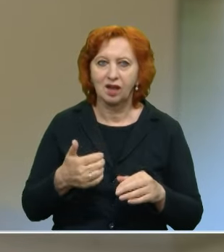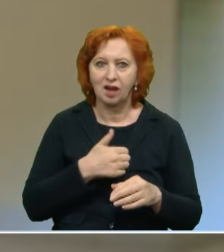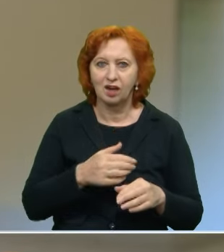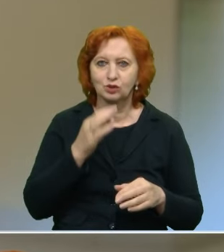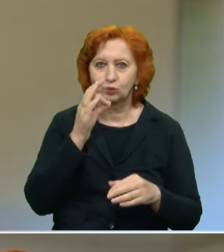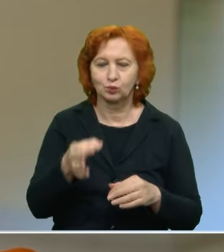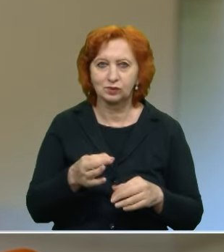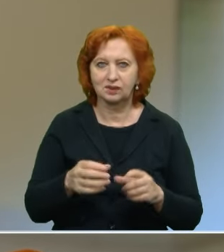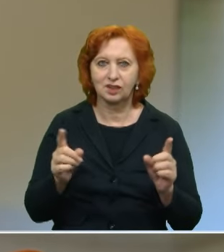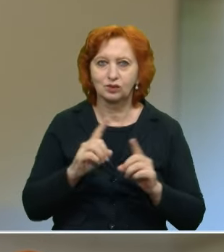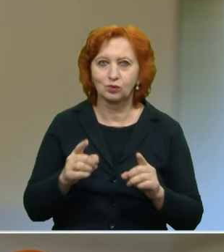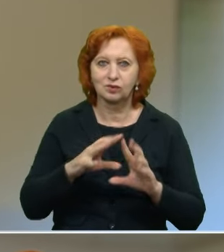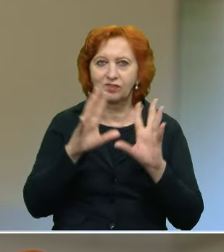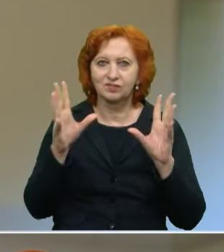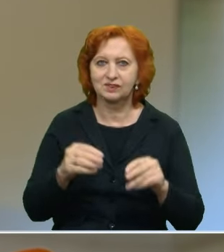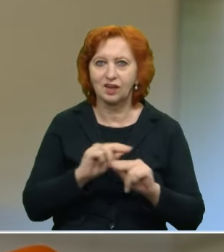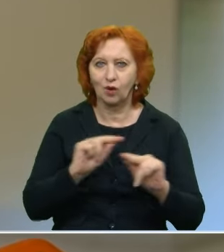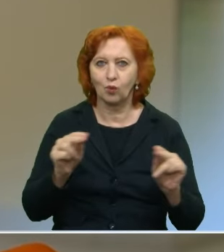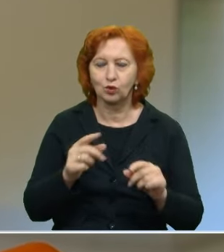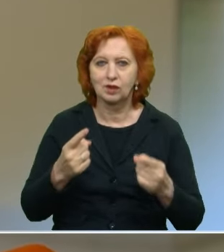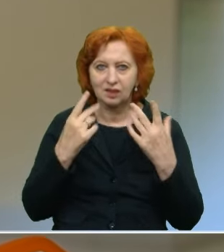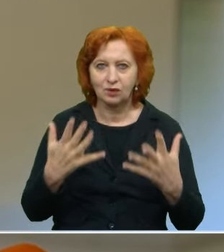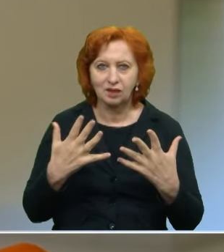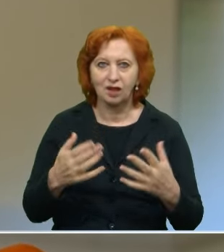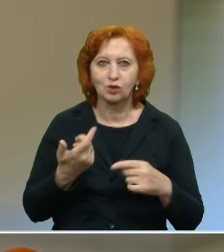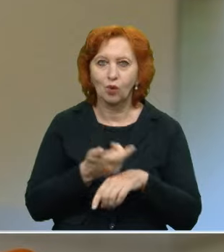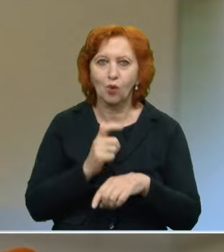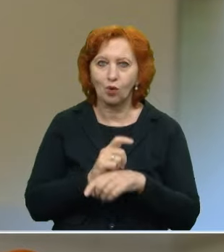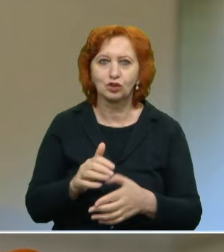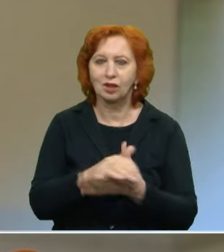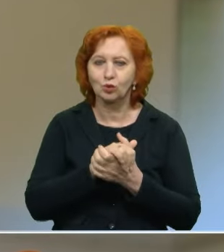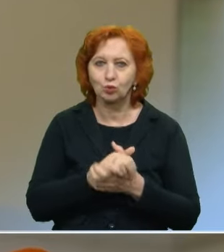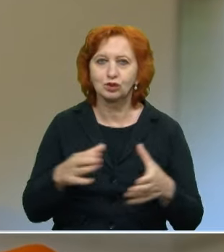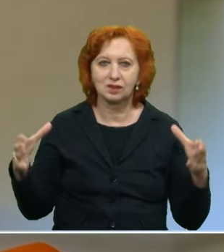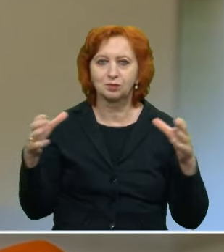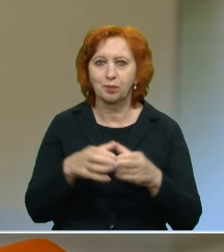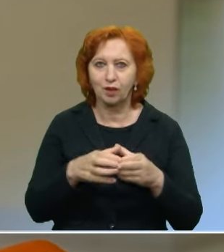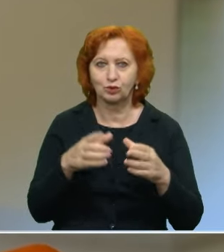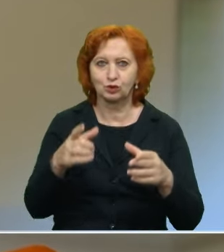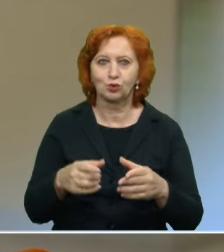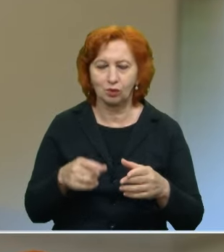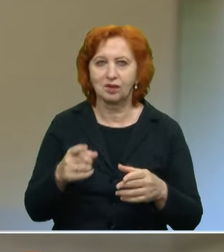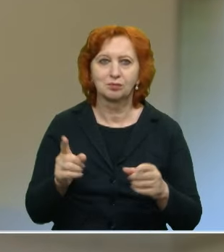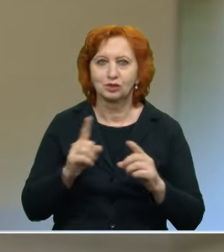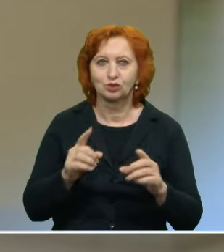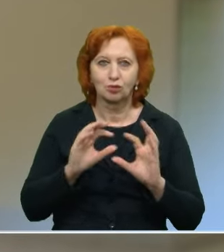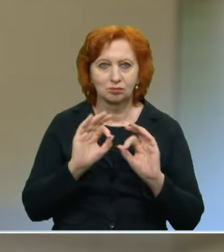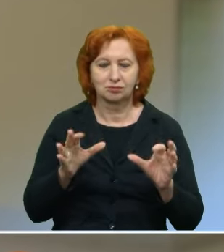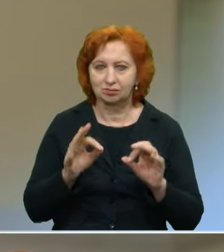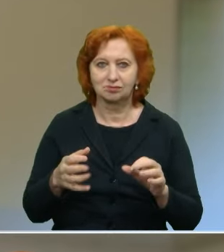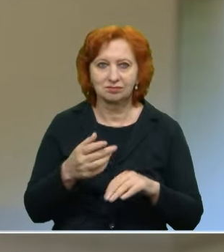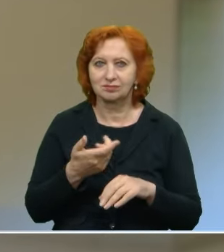всей страны донские учителя очень яркие, очень дружные, очень сплоченные, показывают высокие баллы на отборочных мероприятиях форума